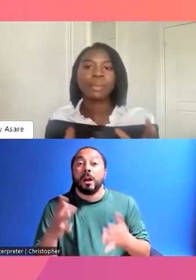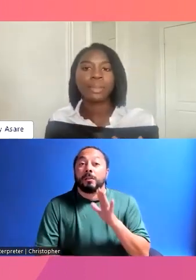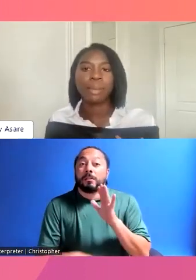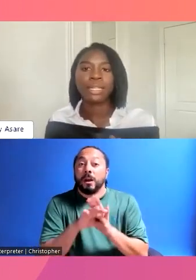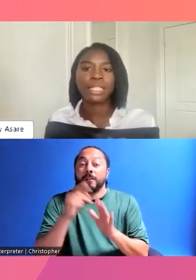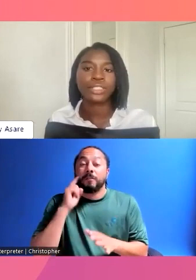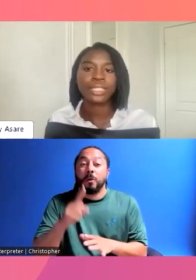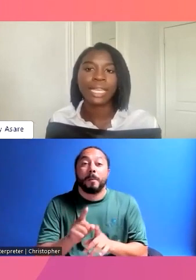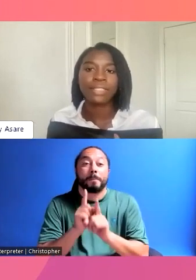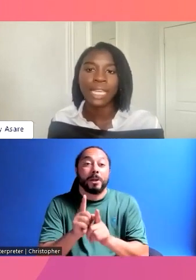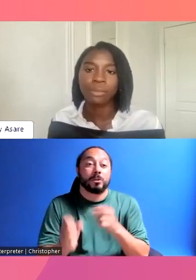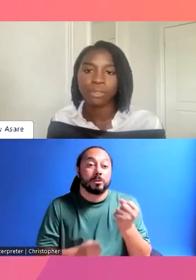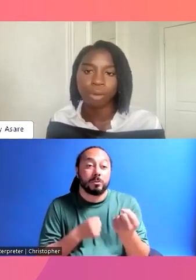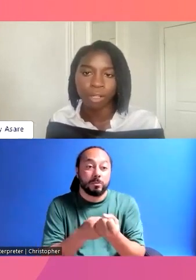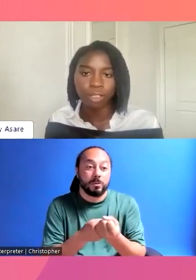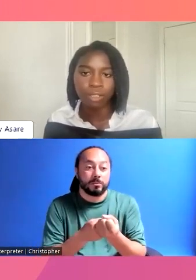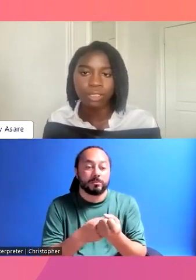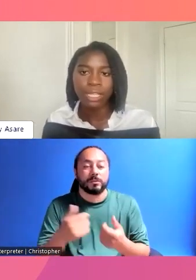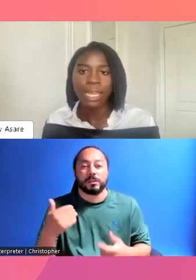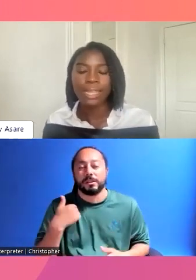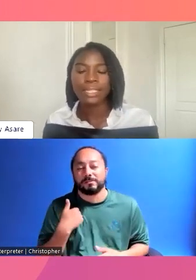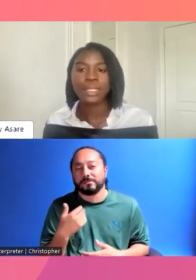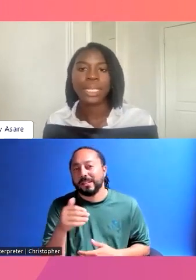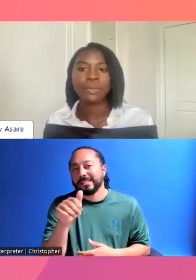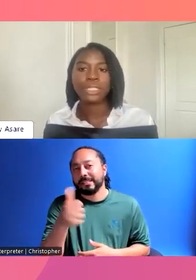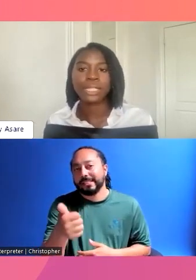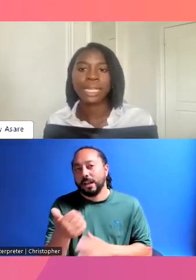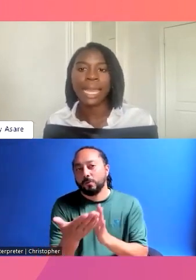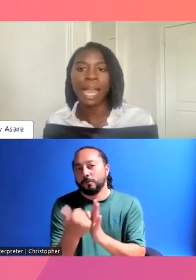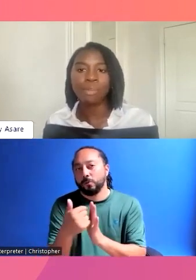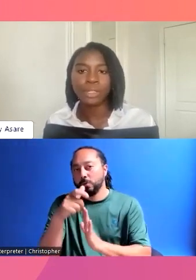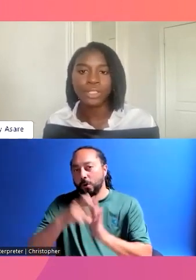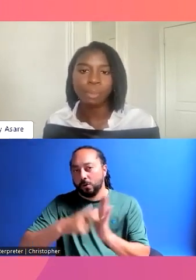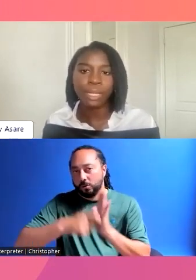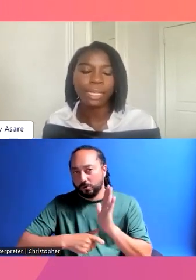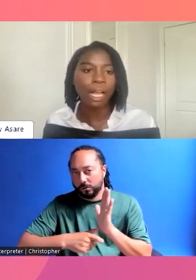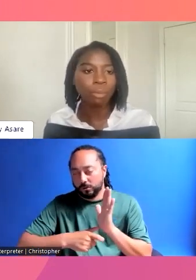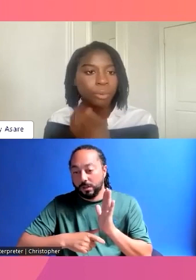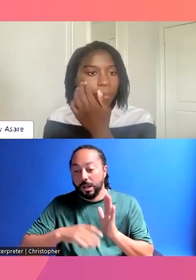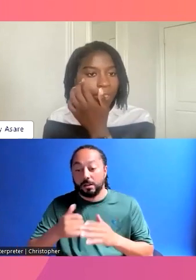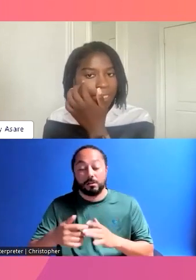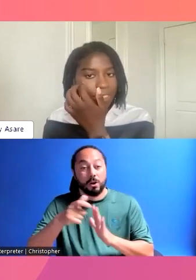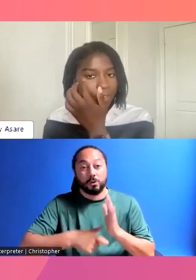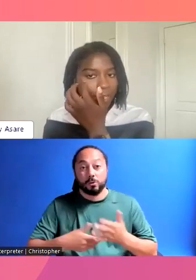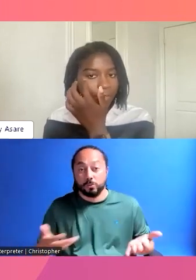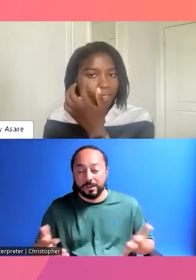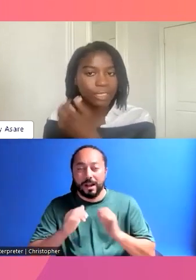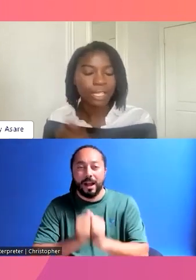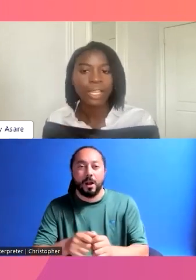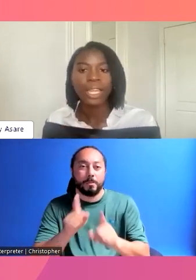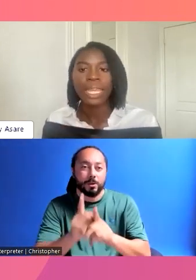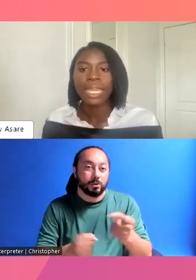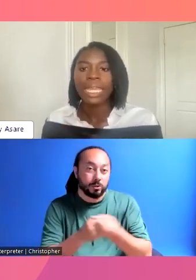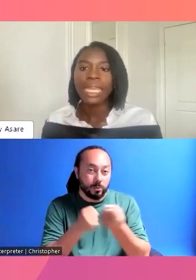Et ce qu'on a conclu, c'est qu'on a donc, grâce à une analyse documentaire de 10 articles, quant